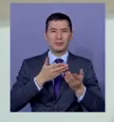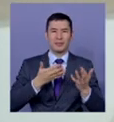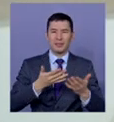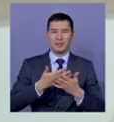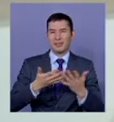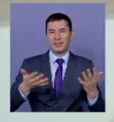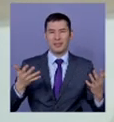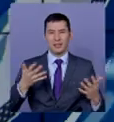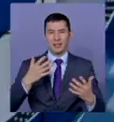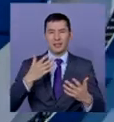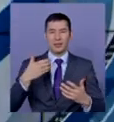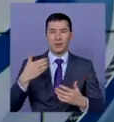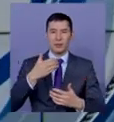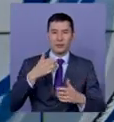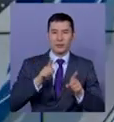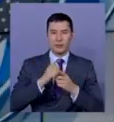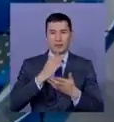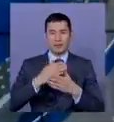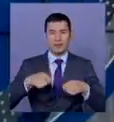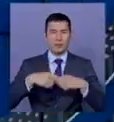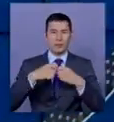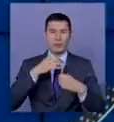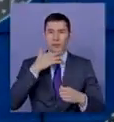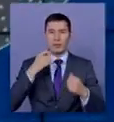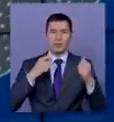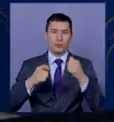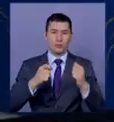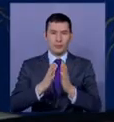алкогольді өнімдердің көбінде сәйкессіздіктері бар.